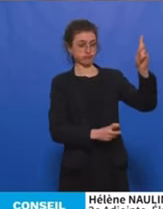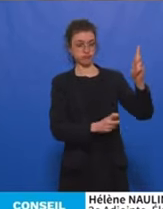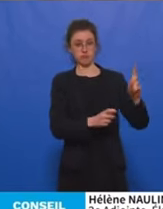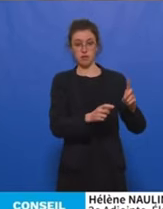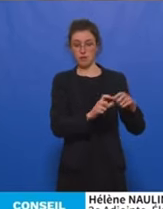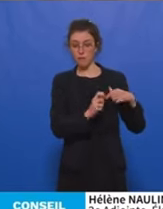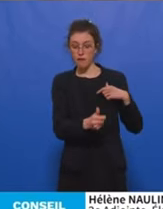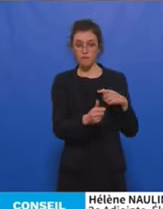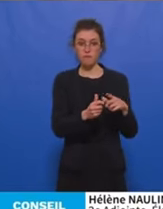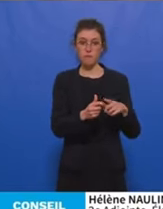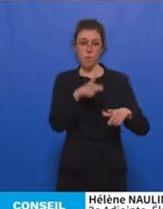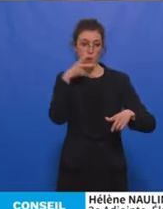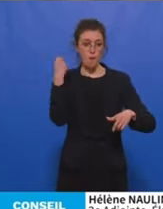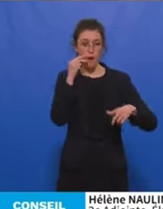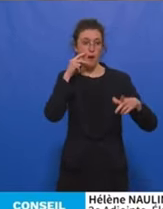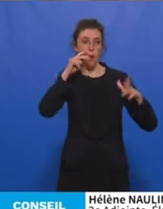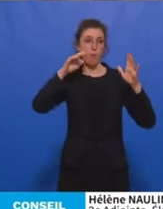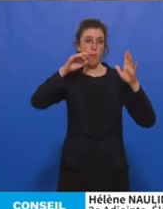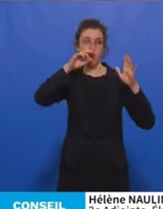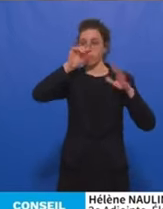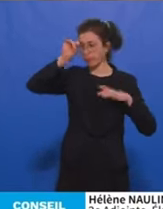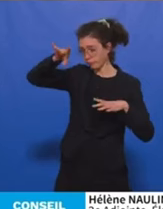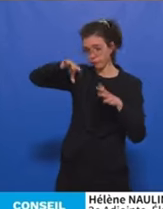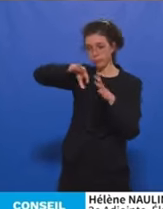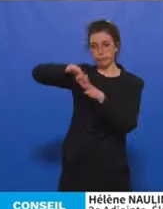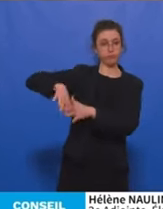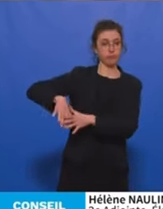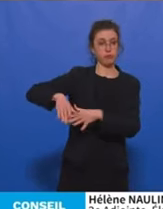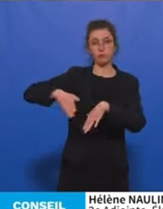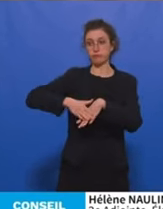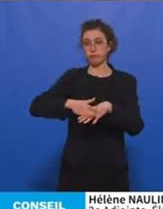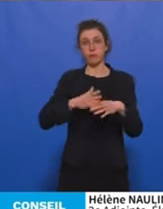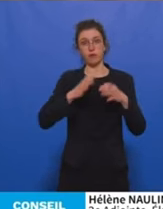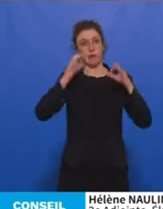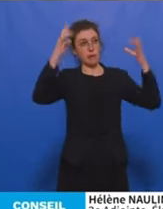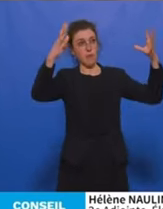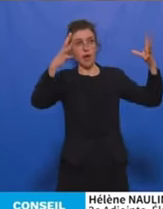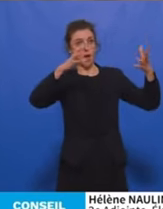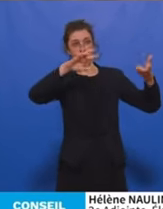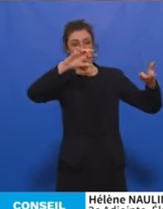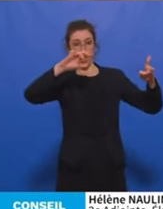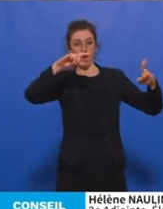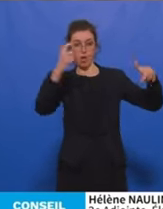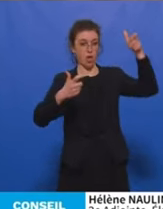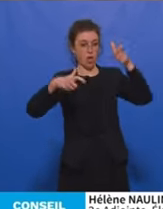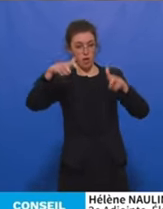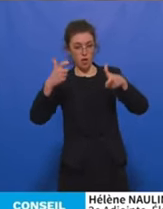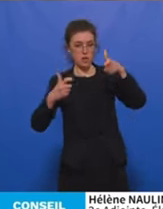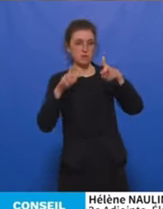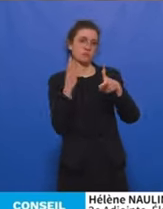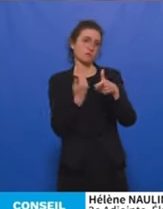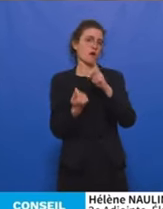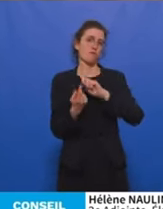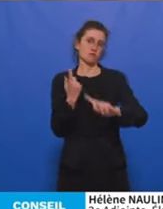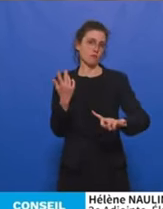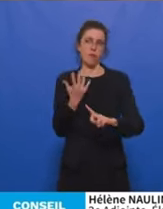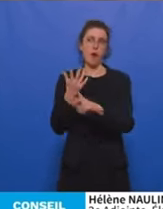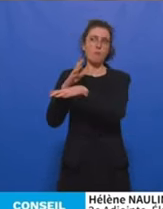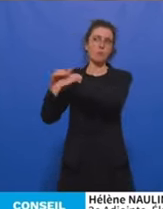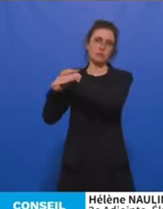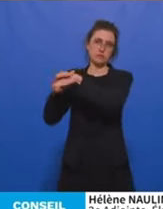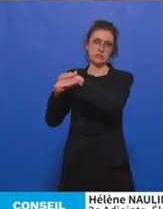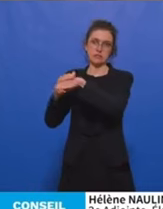cette biodiversité et notre climat, il nous faut agir, et pour ça il nous faut une politique qui soit ambitieuse, responsable et au service des habitants, des